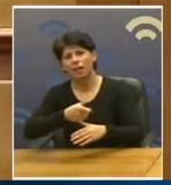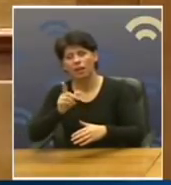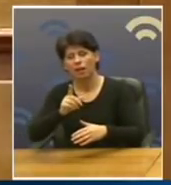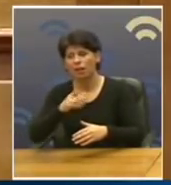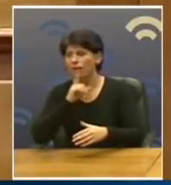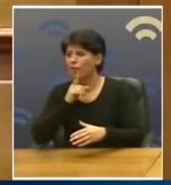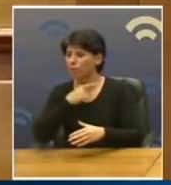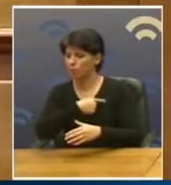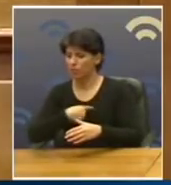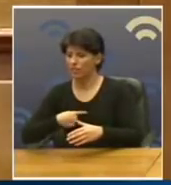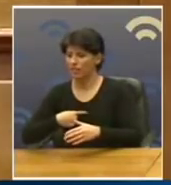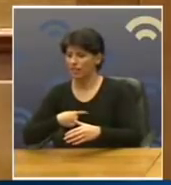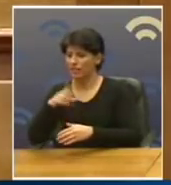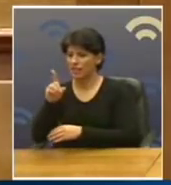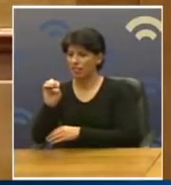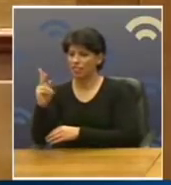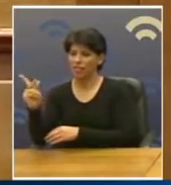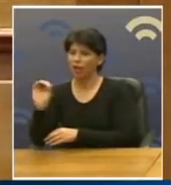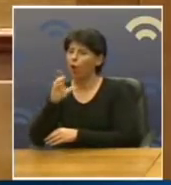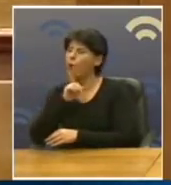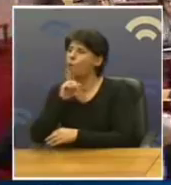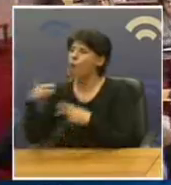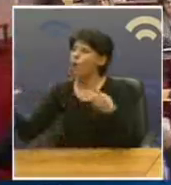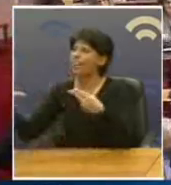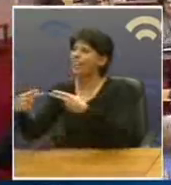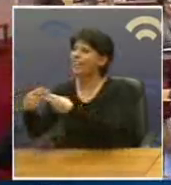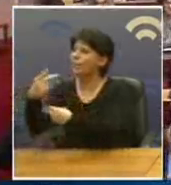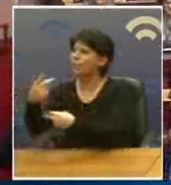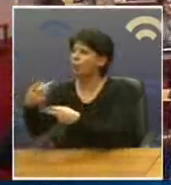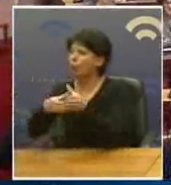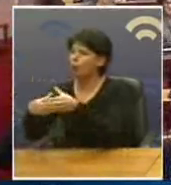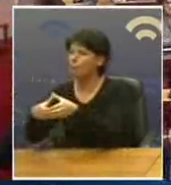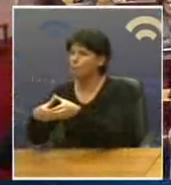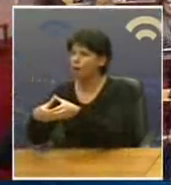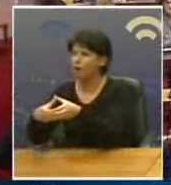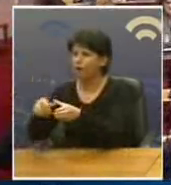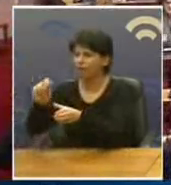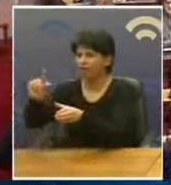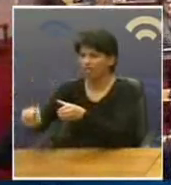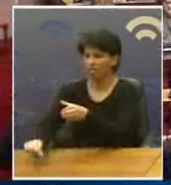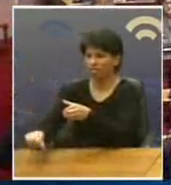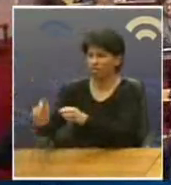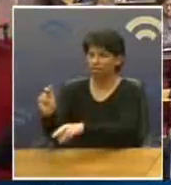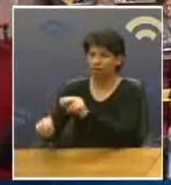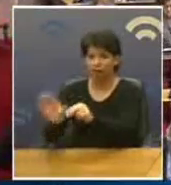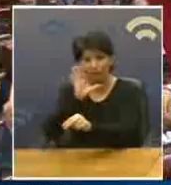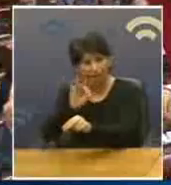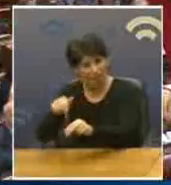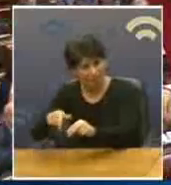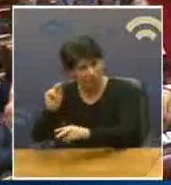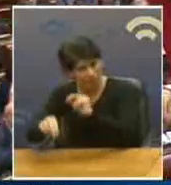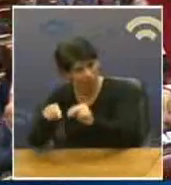ο κυπουρός του κόμματος. Μα είναι δυνατόν? Ειλικρινά, θα ψηφίσετε